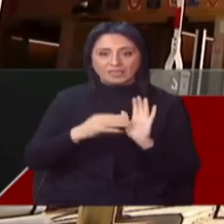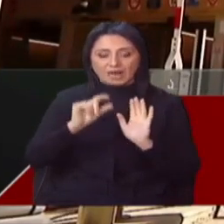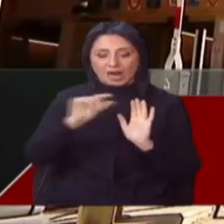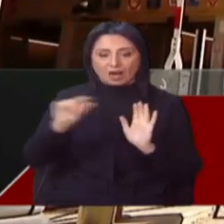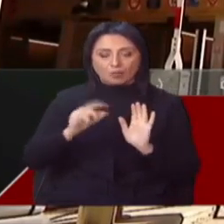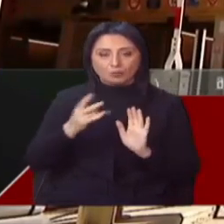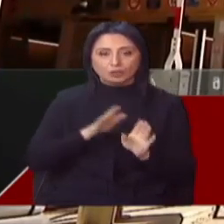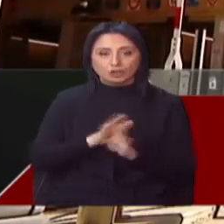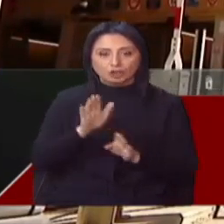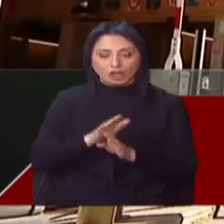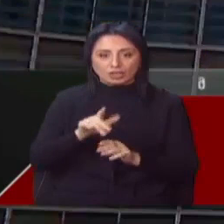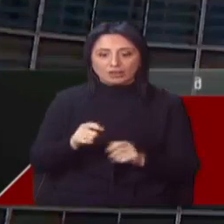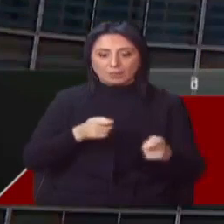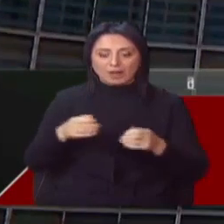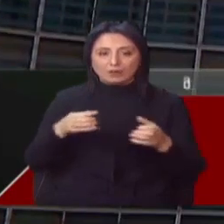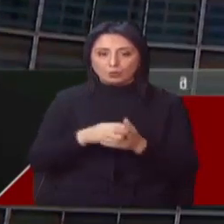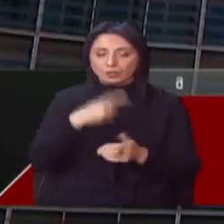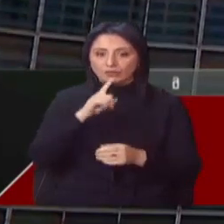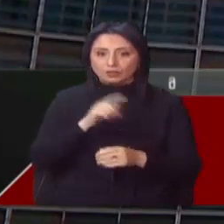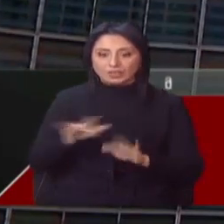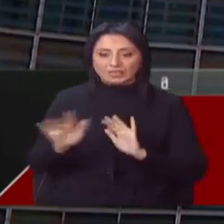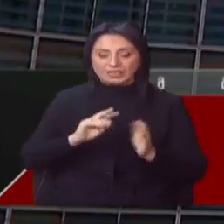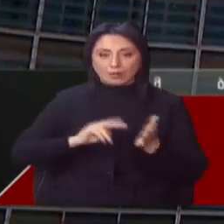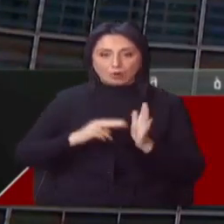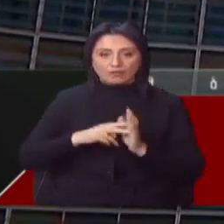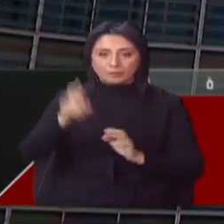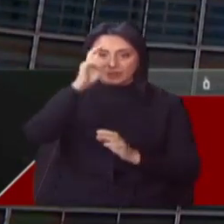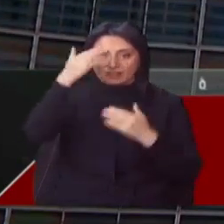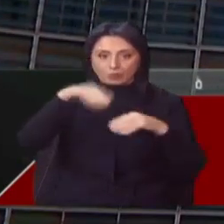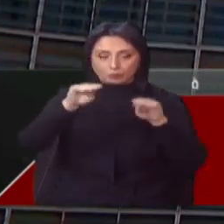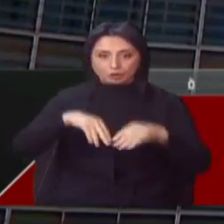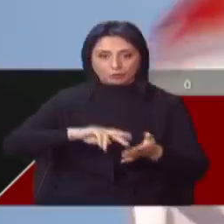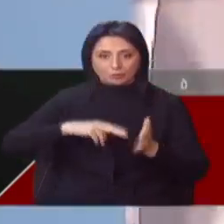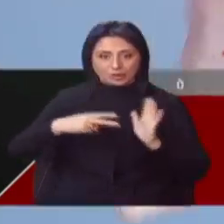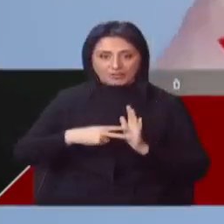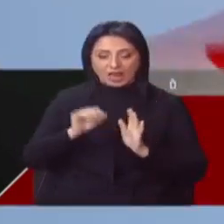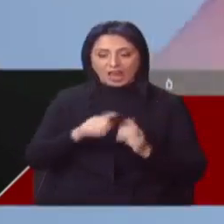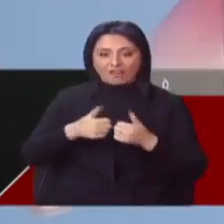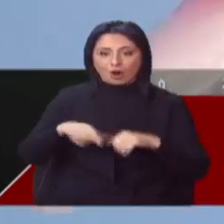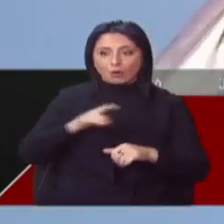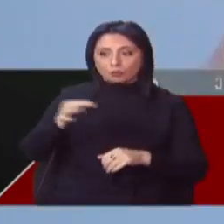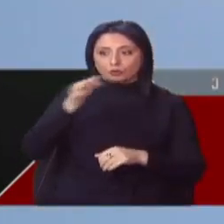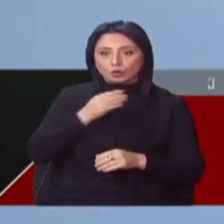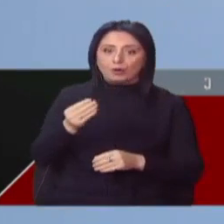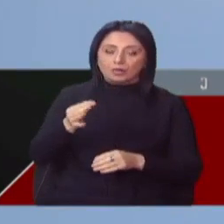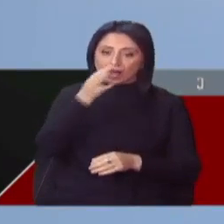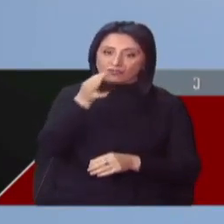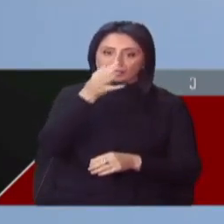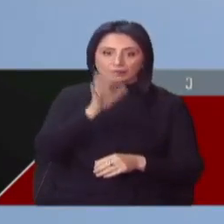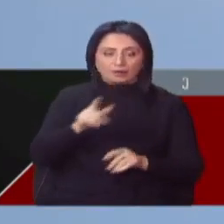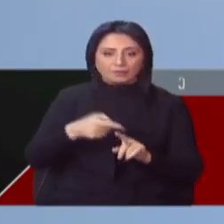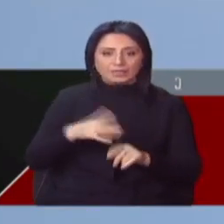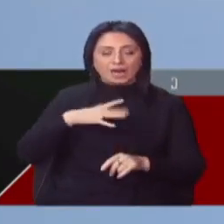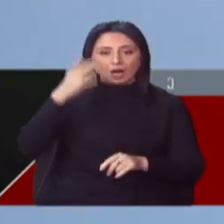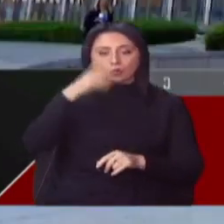რეკომენდაცია უნდა შეასრულოს. Მართულ გუნდში აცხადებენ, რომ სამოქმედო გეგმა მთავრობამ უკვე შეიმუშავა და ახლა ევროკომისიისგან უკუ კავშირს ელოდება.